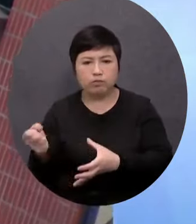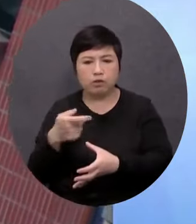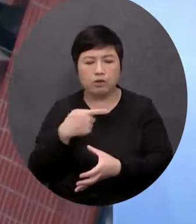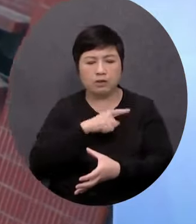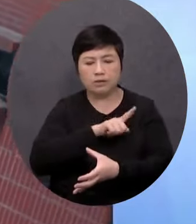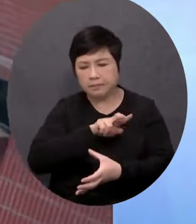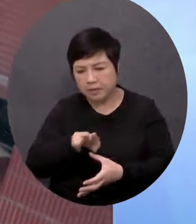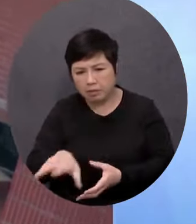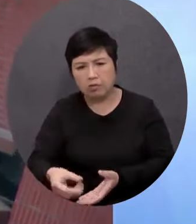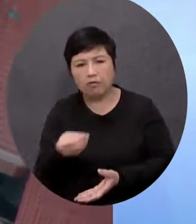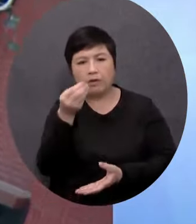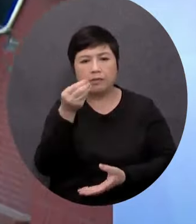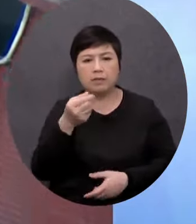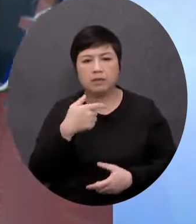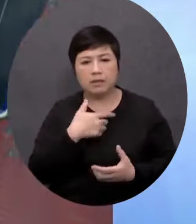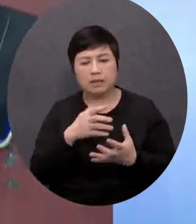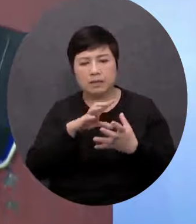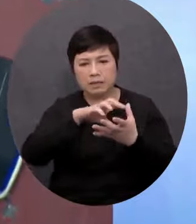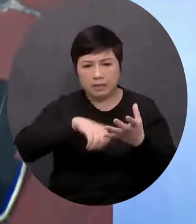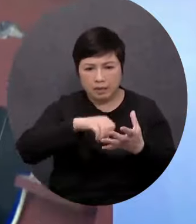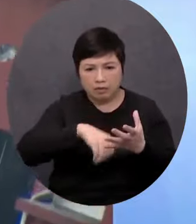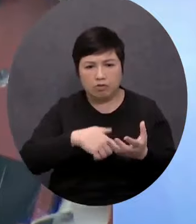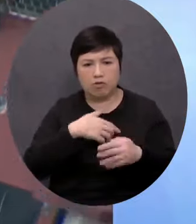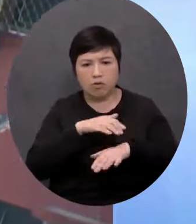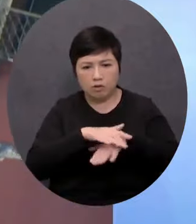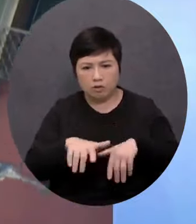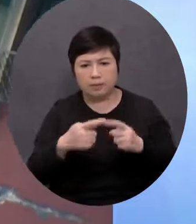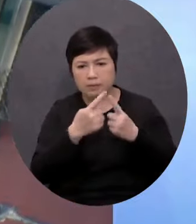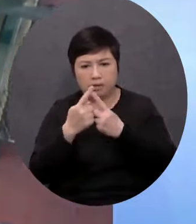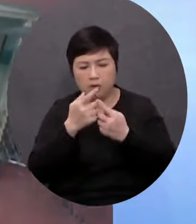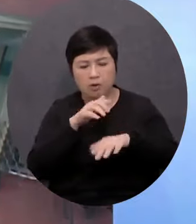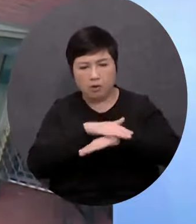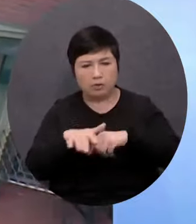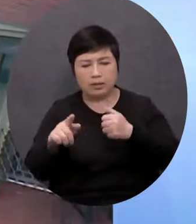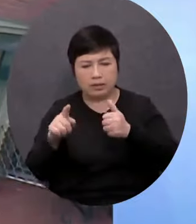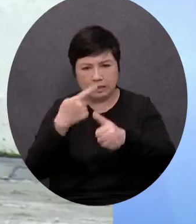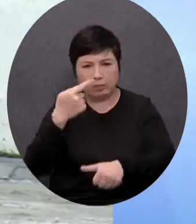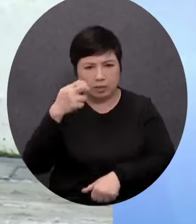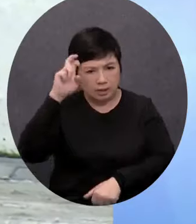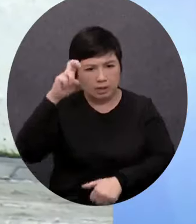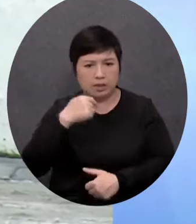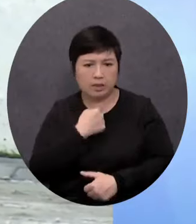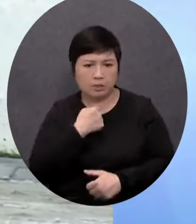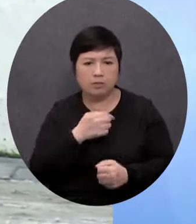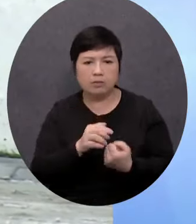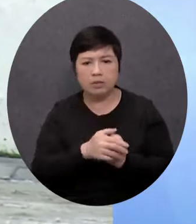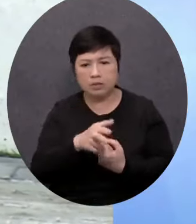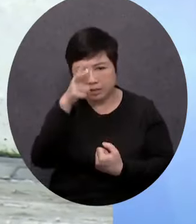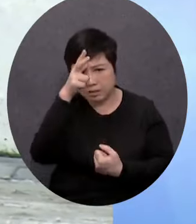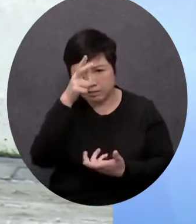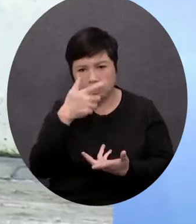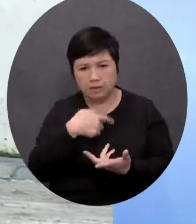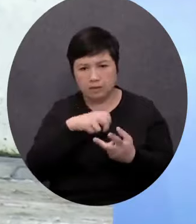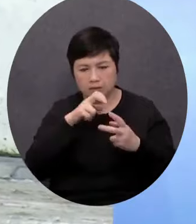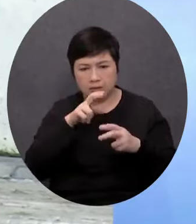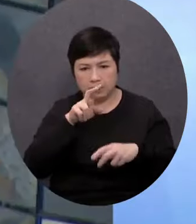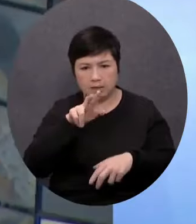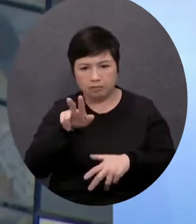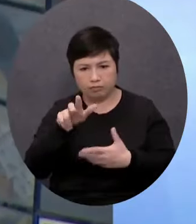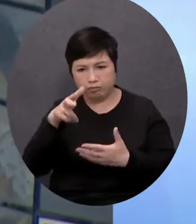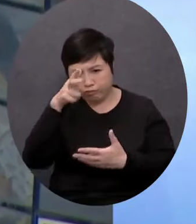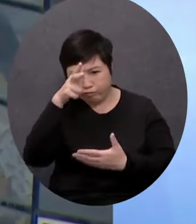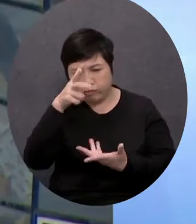災民認領，會以拆除嘅安全同埋民眾安全為優先考慮。當局亦都派出檢察官同工程師